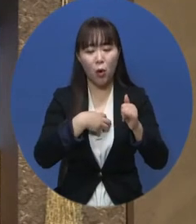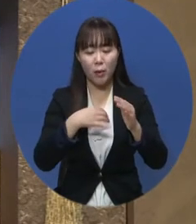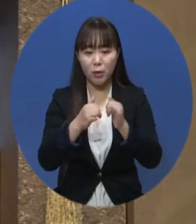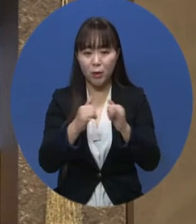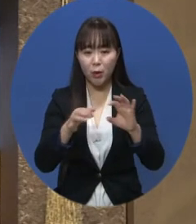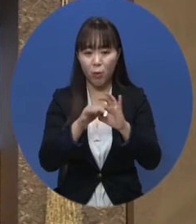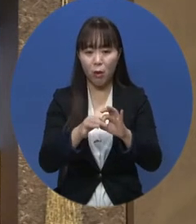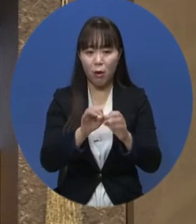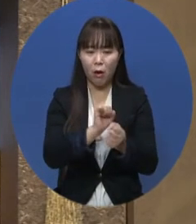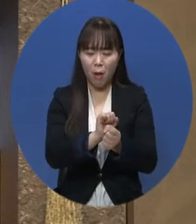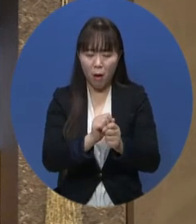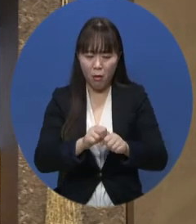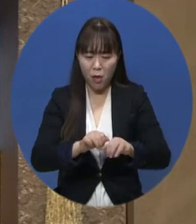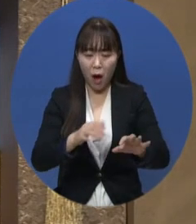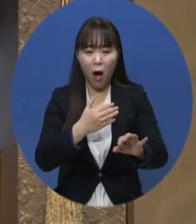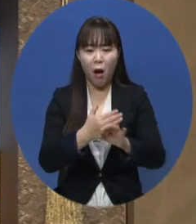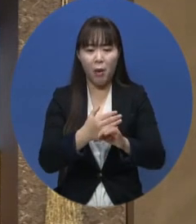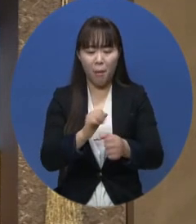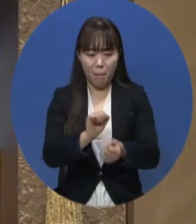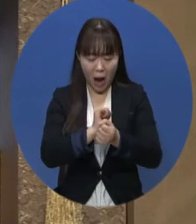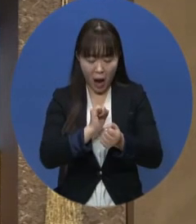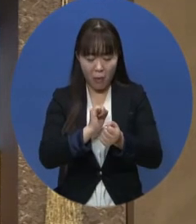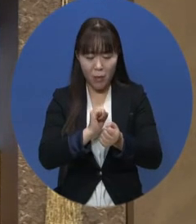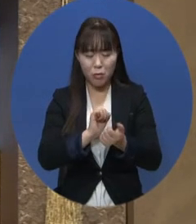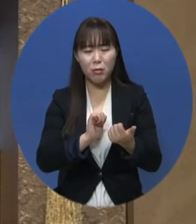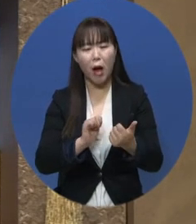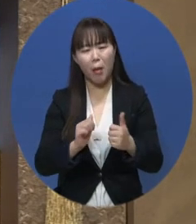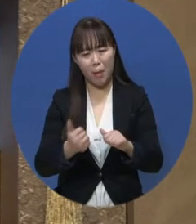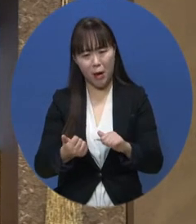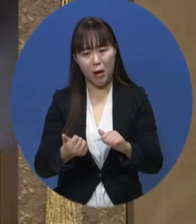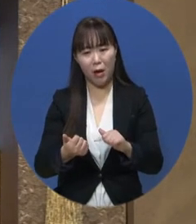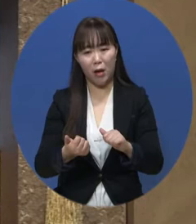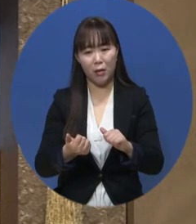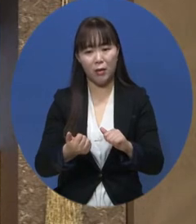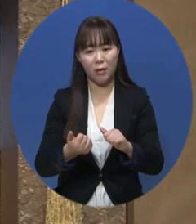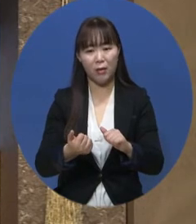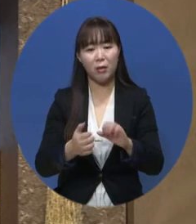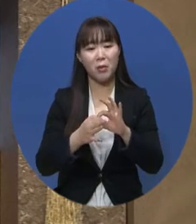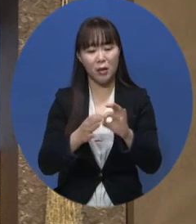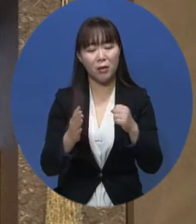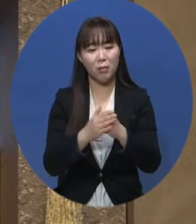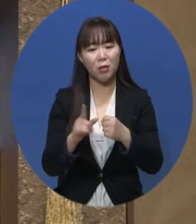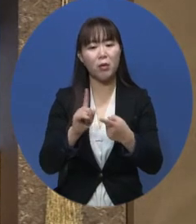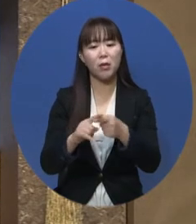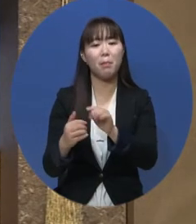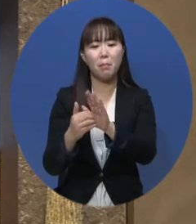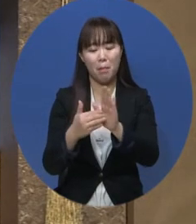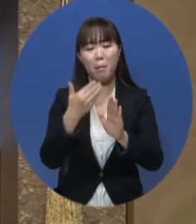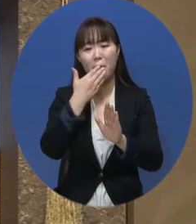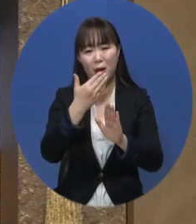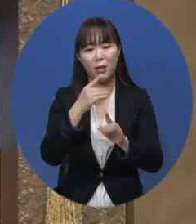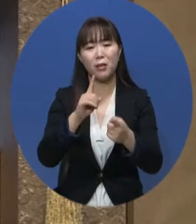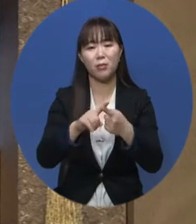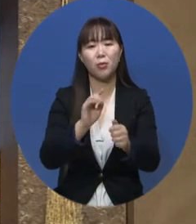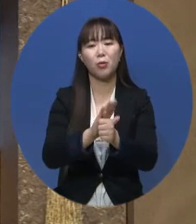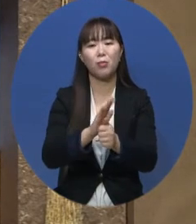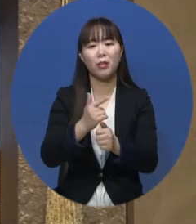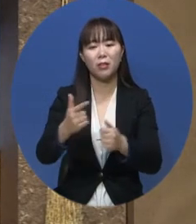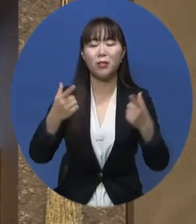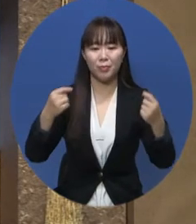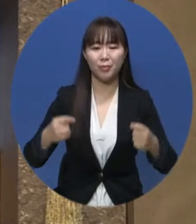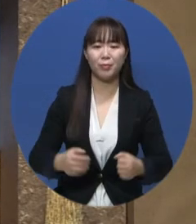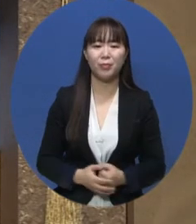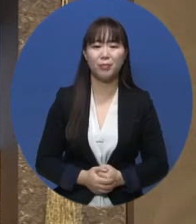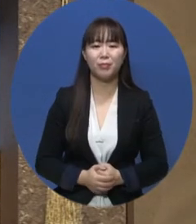그렇죠. 확진이 생기면 사망에 이르게 되잖아요. 네. 통계적으로. 그래서 그런 부분을 막을 수 있었던데 큰 도움이 됐다고